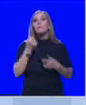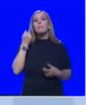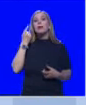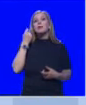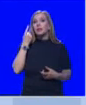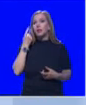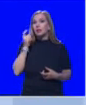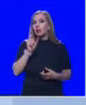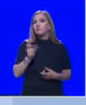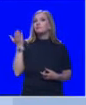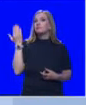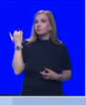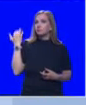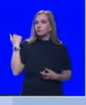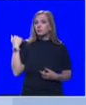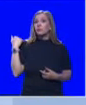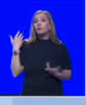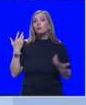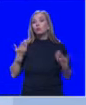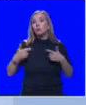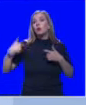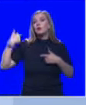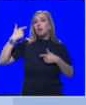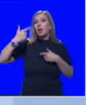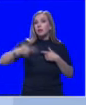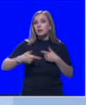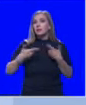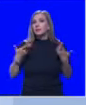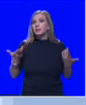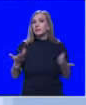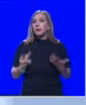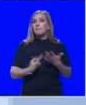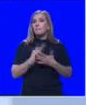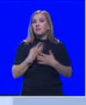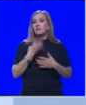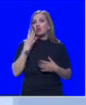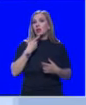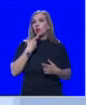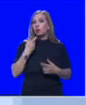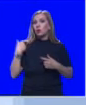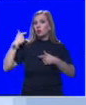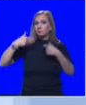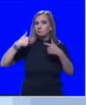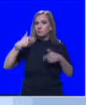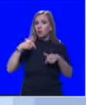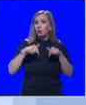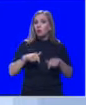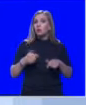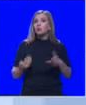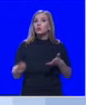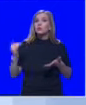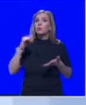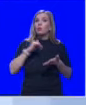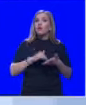председател, дори след първите 4 години, когато се